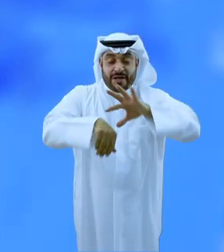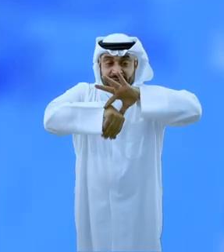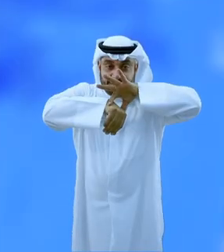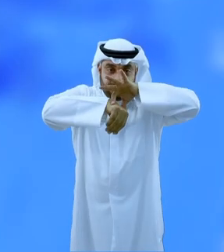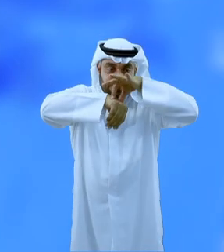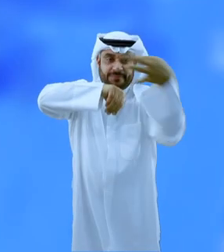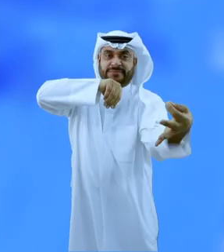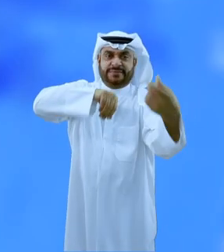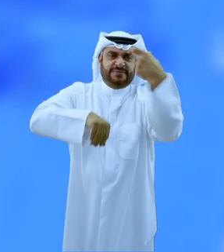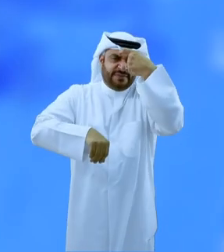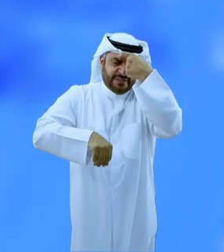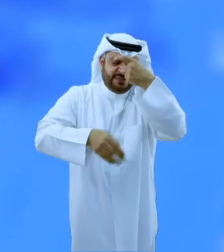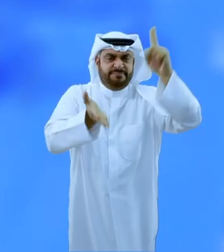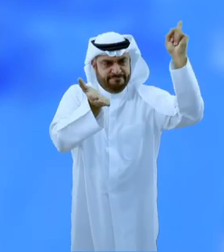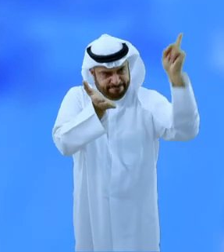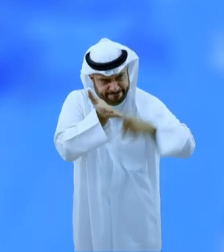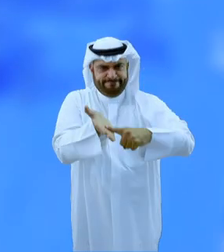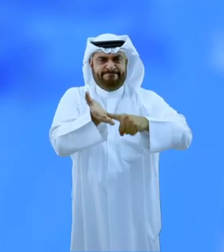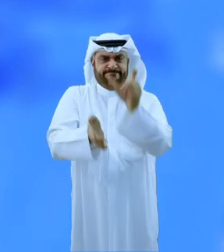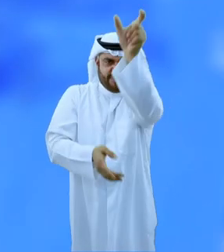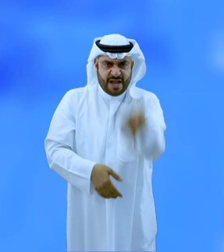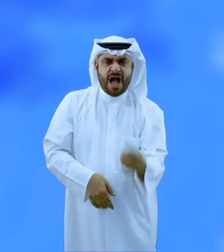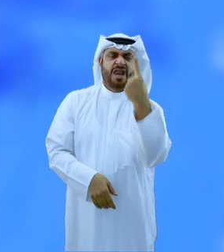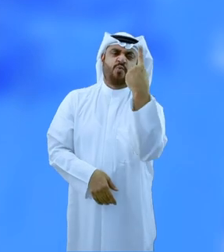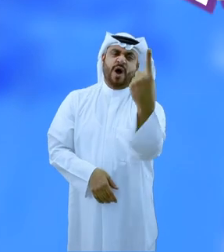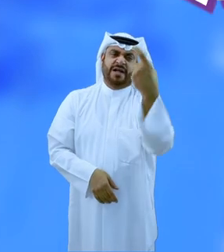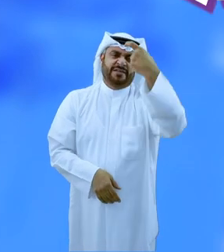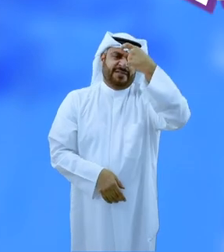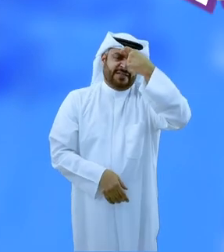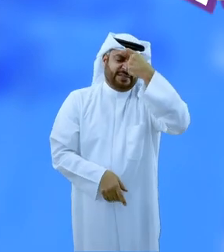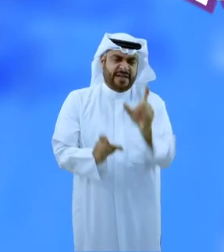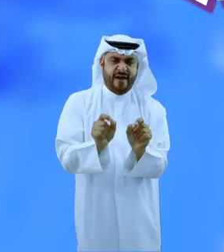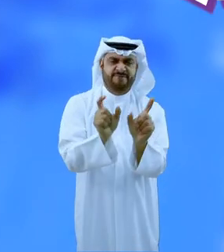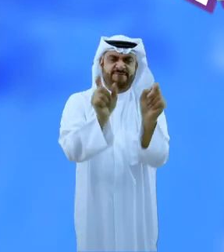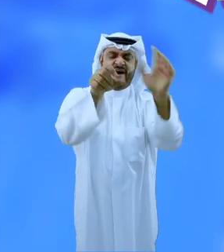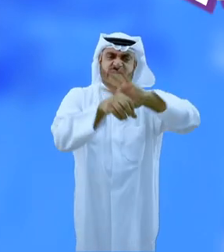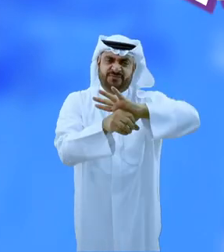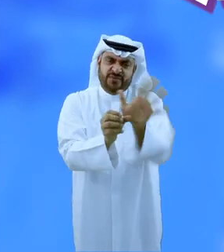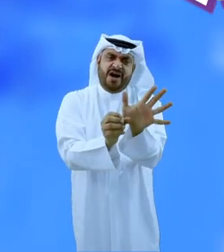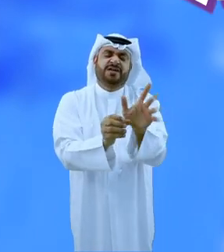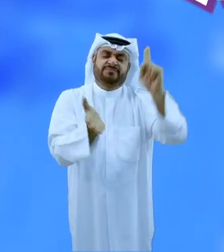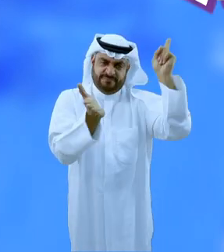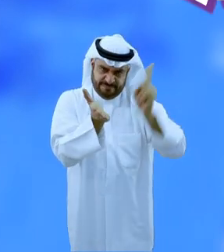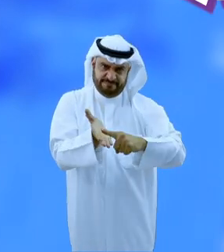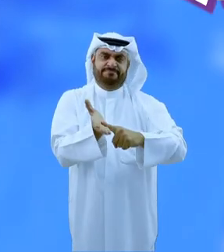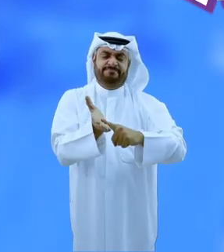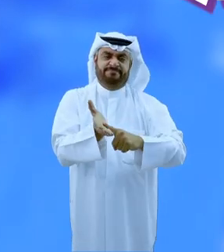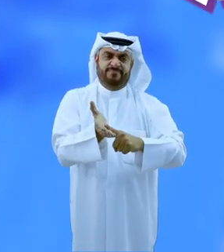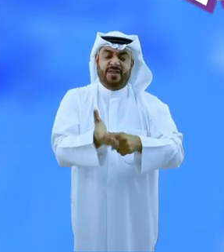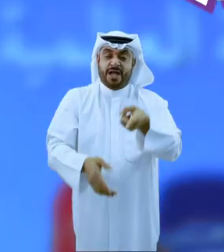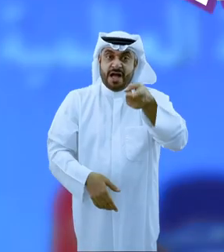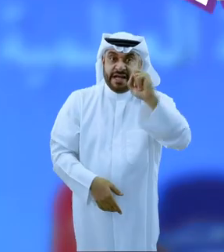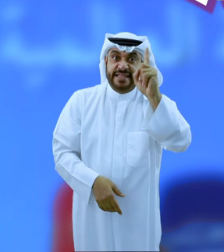تم تسجيل وتأكد إصابة حالة واحدة مصابة بفيروس كورونا